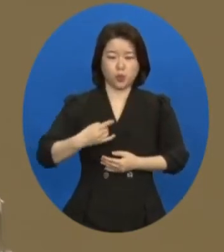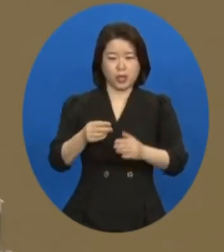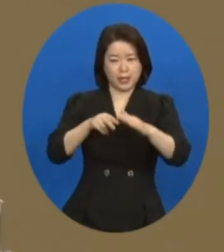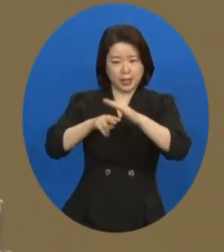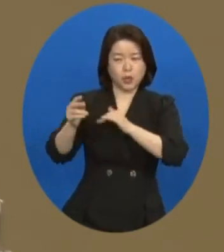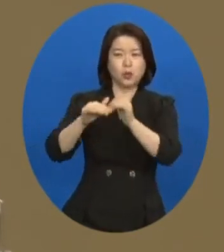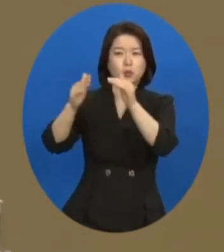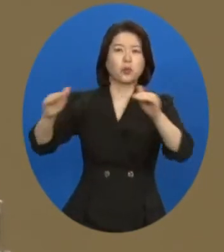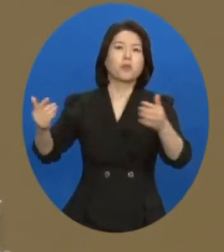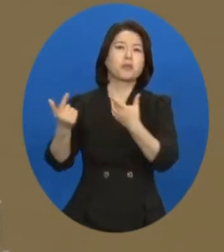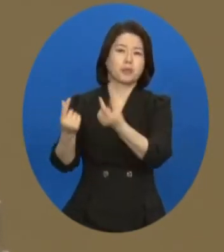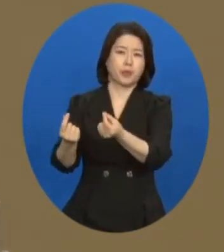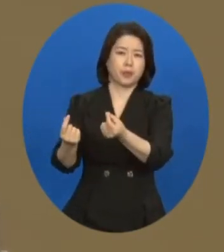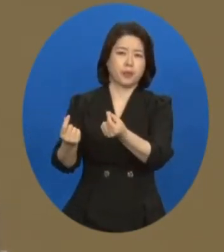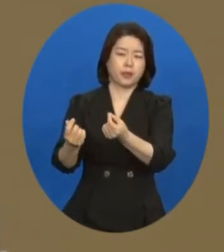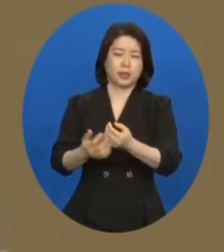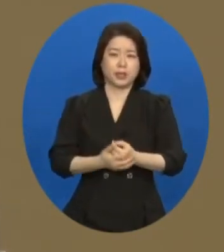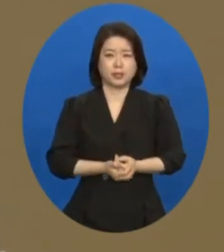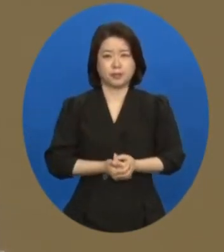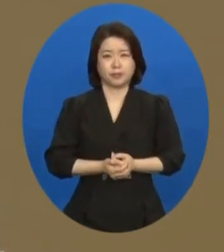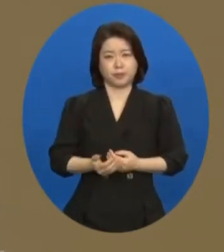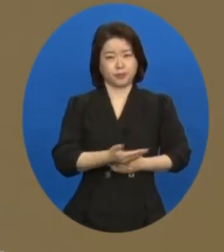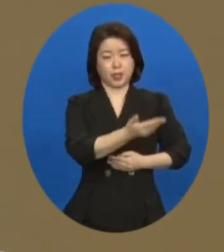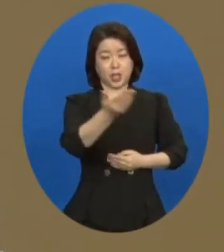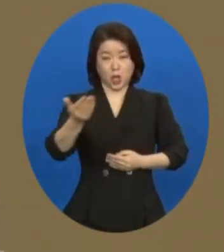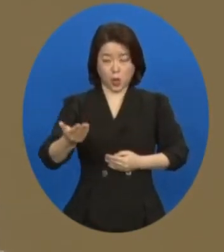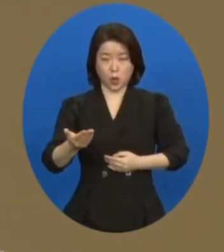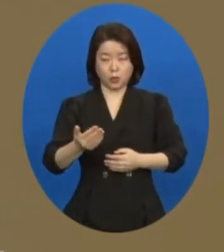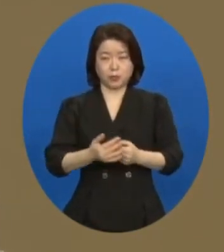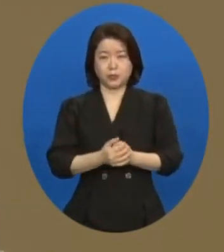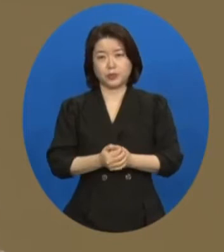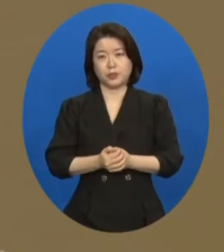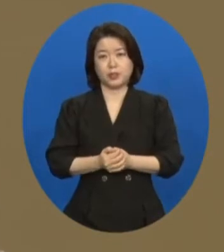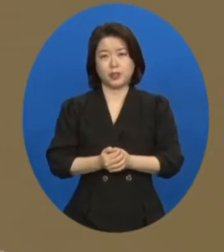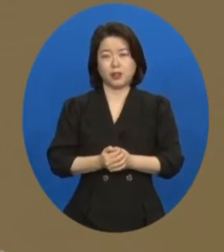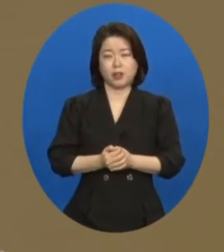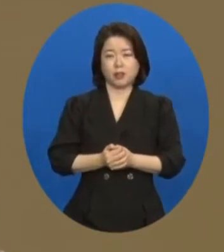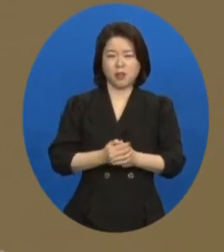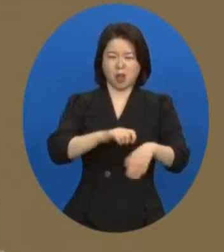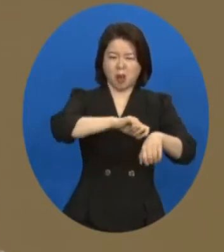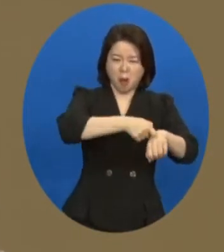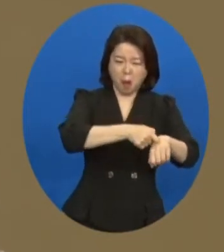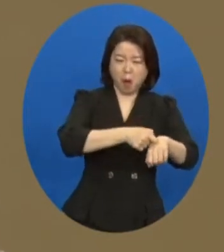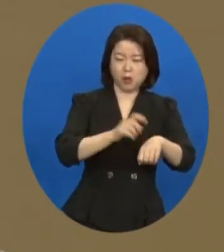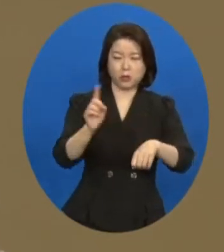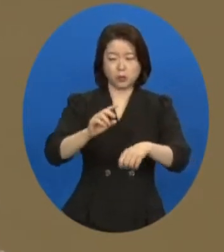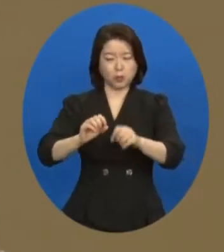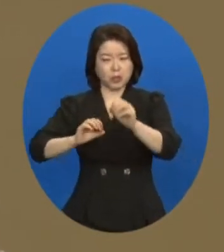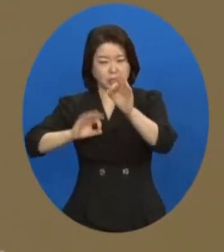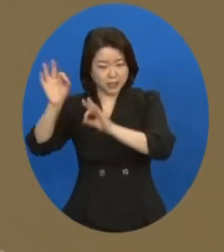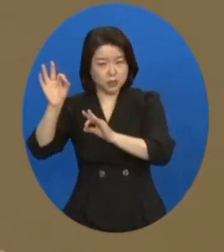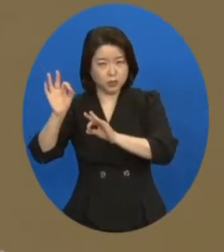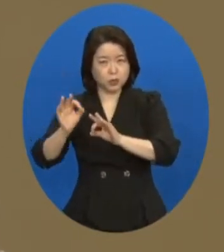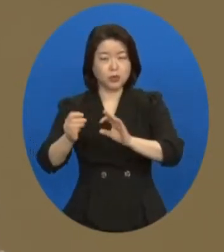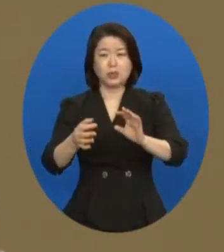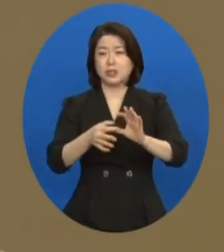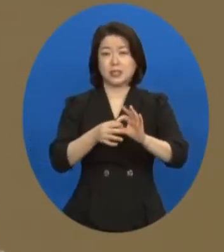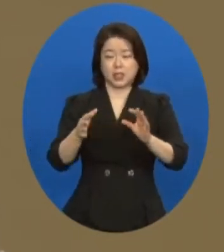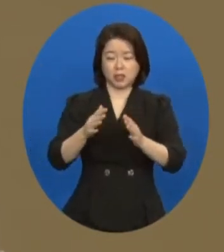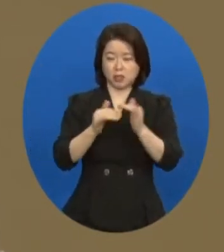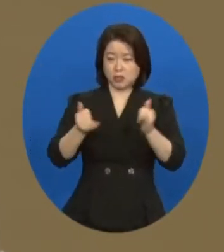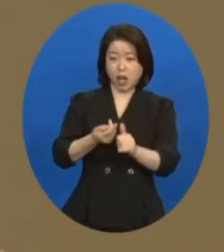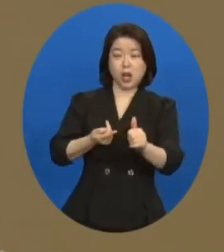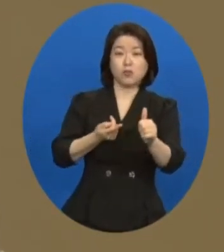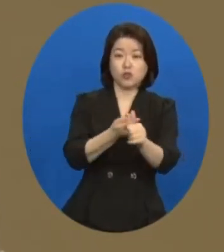십니다 여러분 중에는 목 5위 든 또는 실수 든 사람을